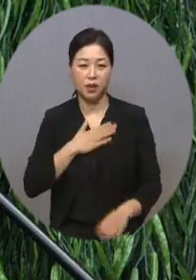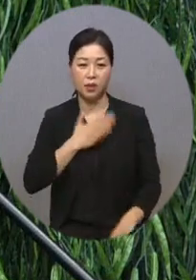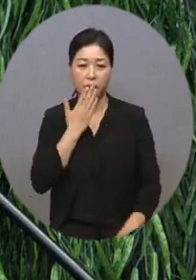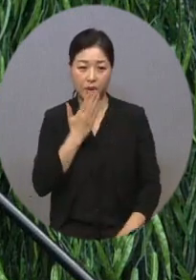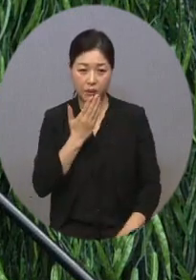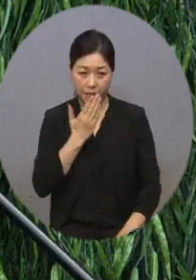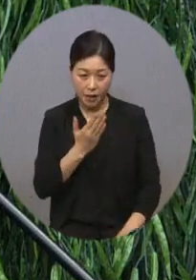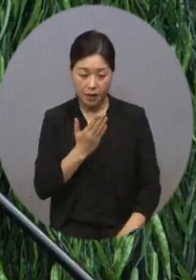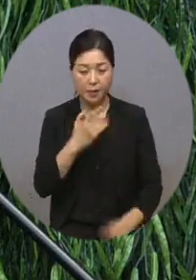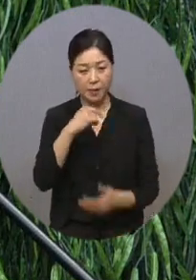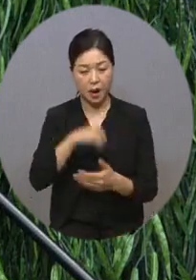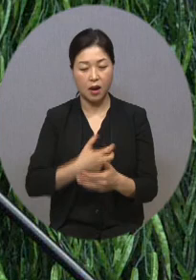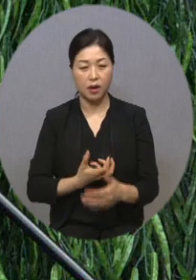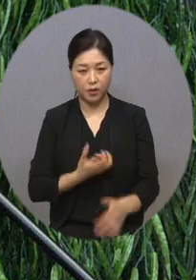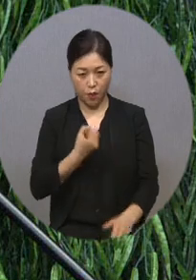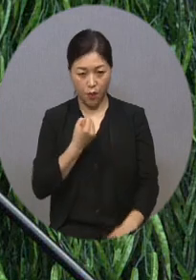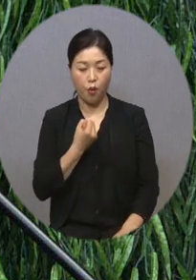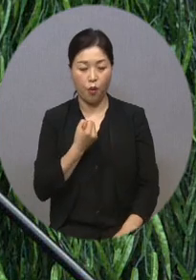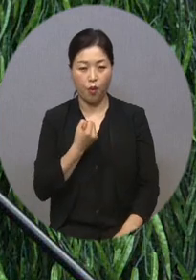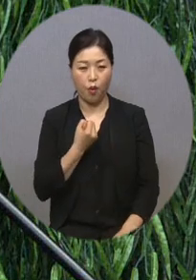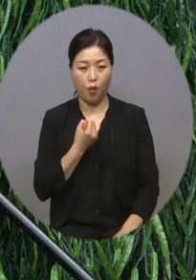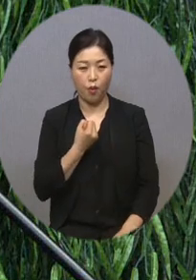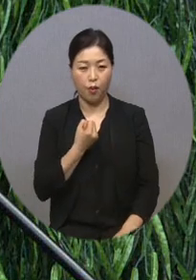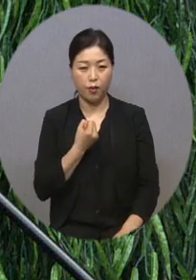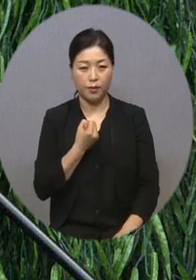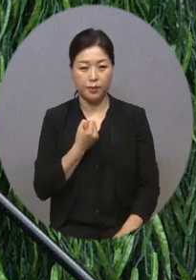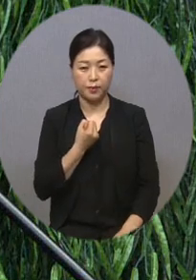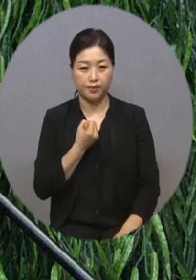있다 그런 마음을 가지고